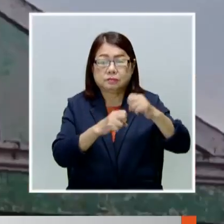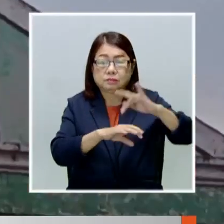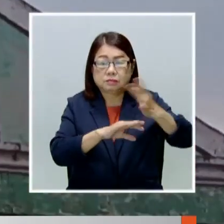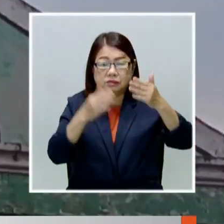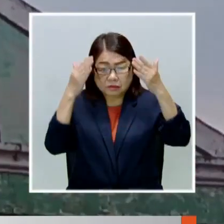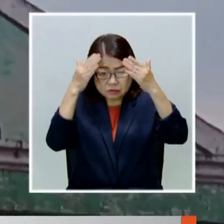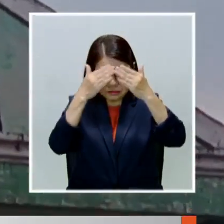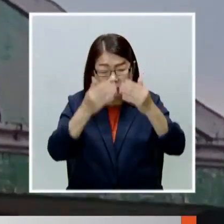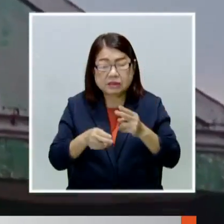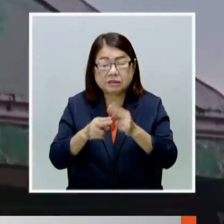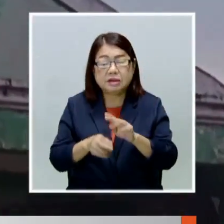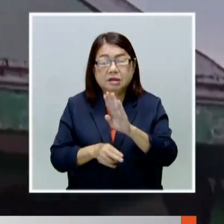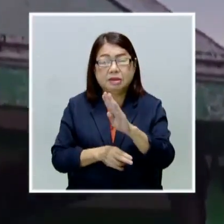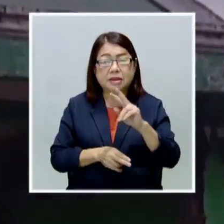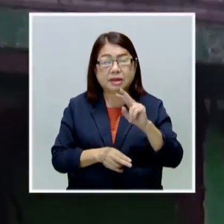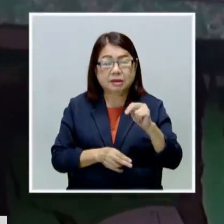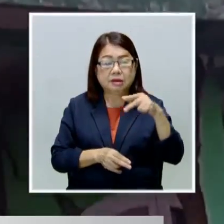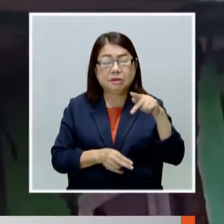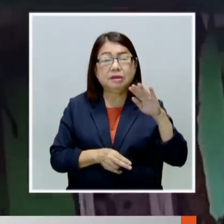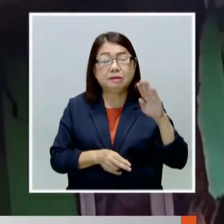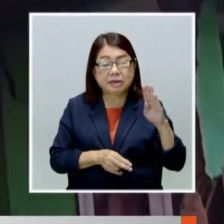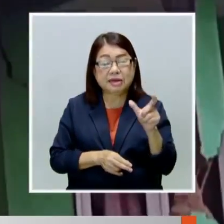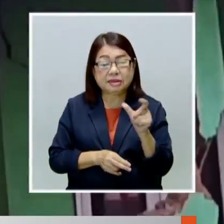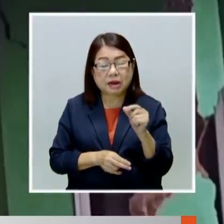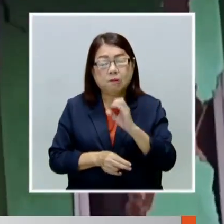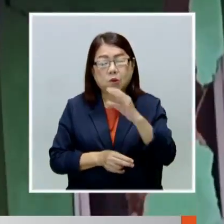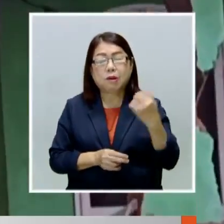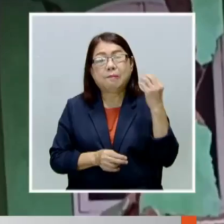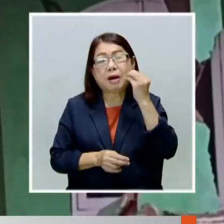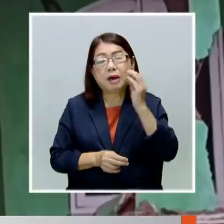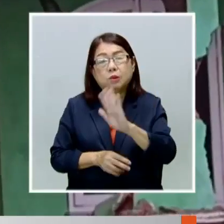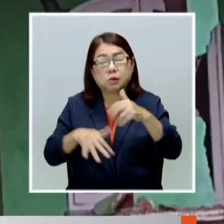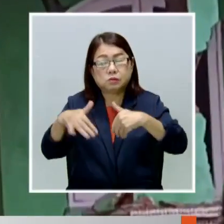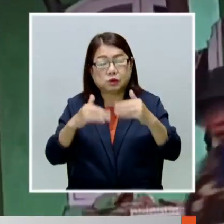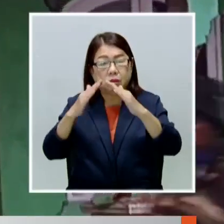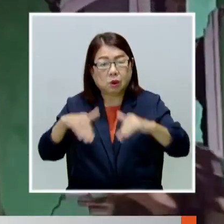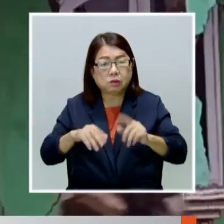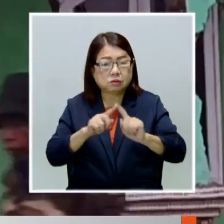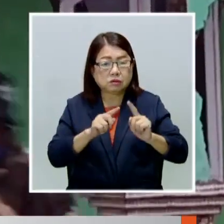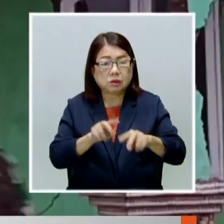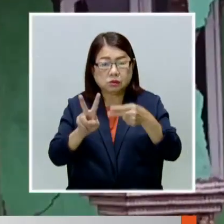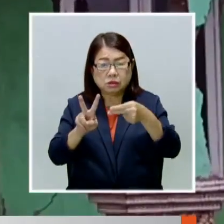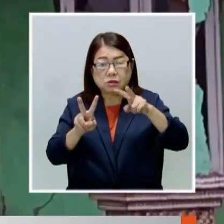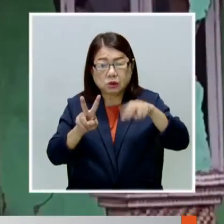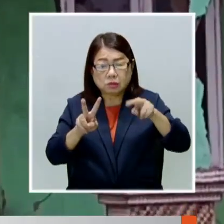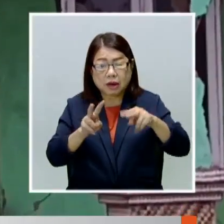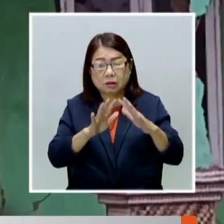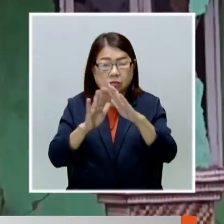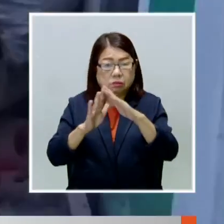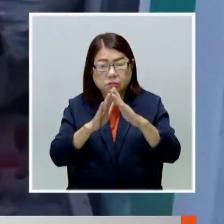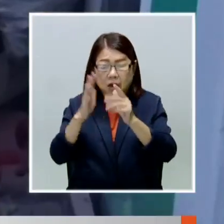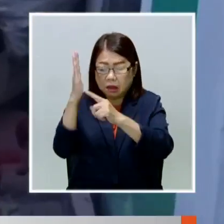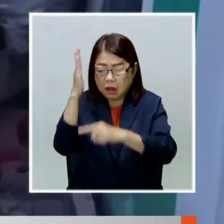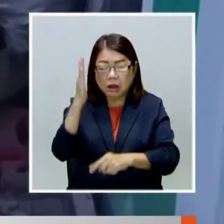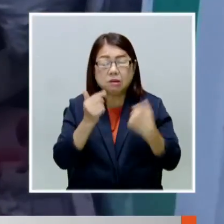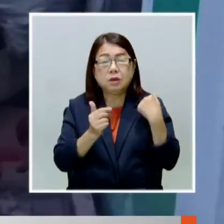อินโดนีเซียหรือ BNPB เปิดเผยเพิ่มเติมด้วยว่ามีบ้านเรือนกว่า 22,000 หลังได้รับความเสียหายและประชา